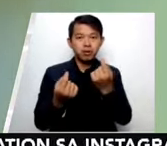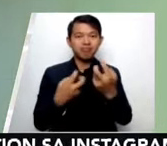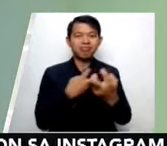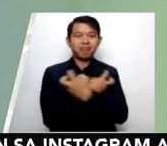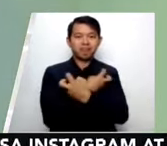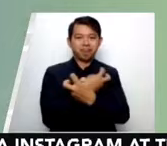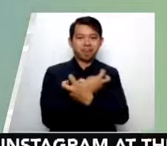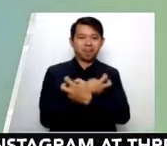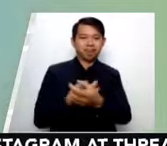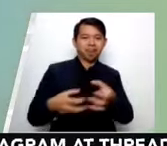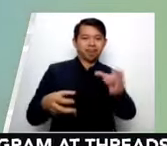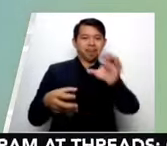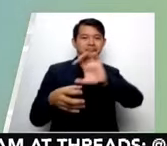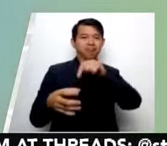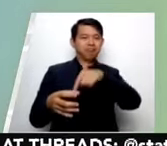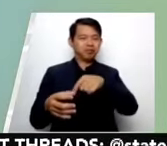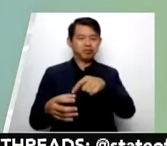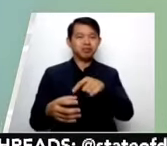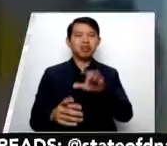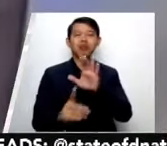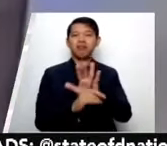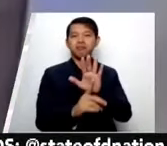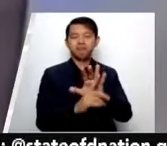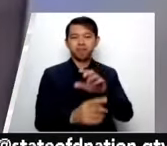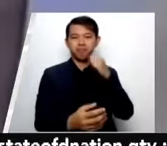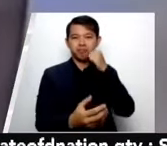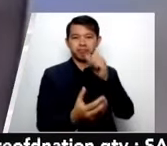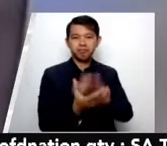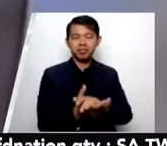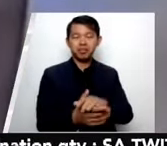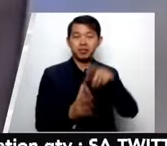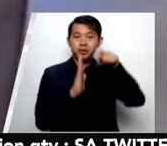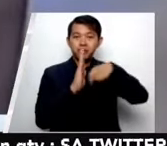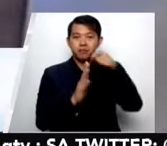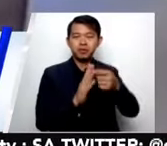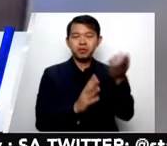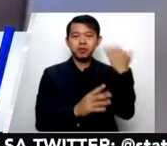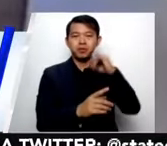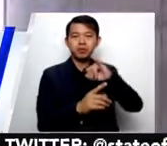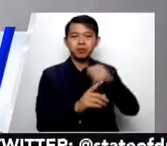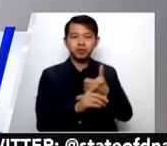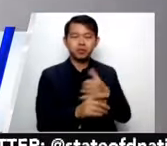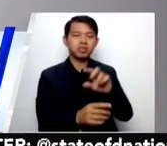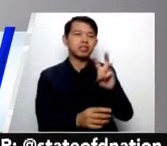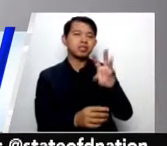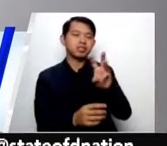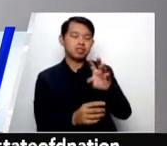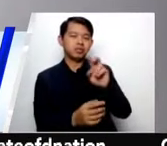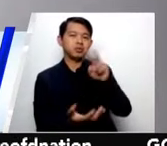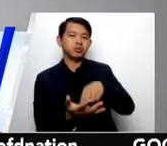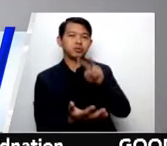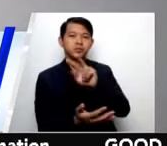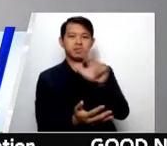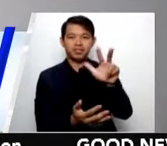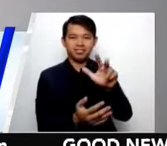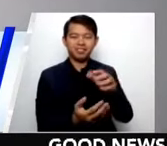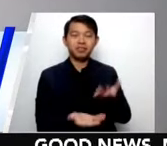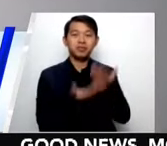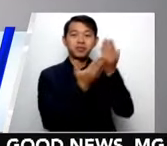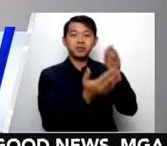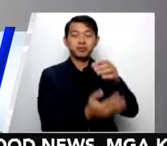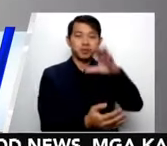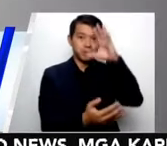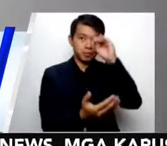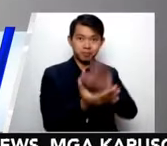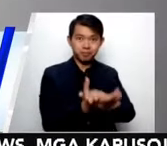kuha ang video noong July 16 2023 na ipes presenta sa pulisya ng mister ng babae Matagal na raw kinukutuban ang lalaki na